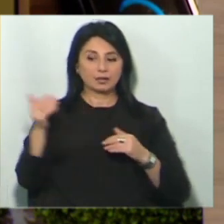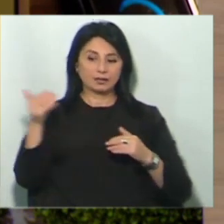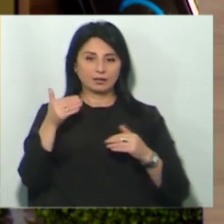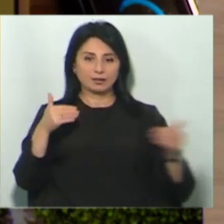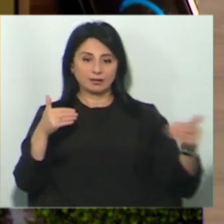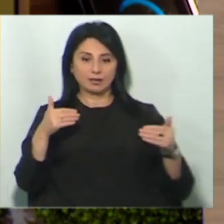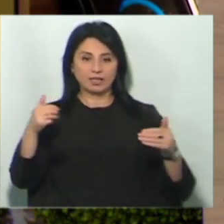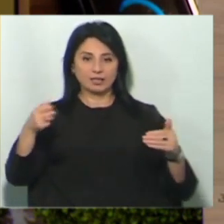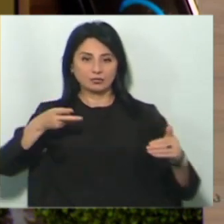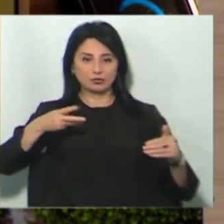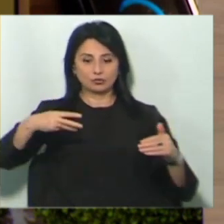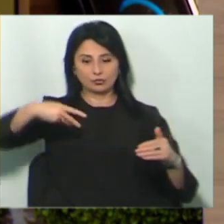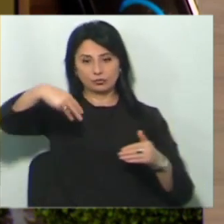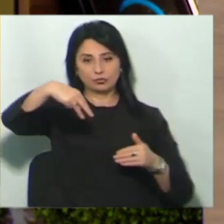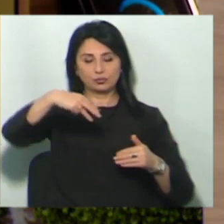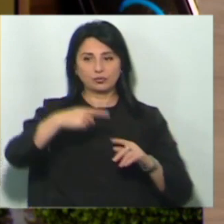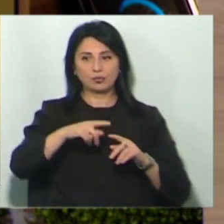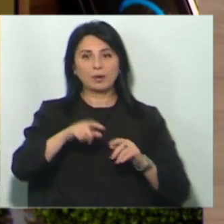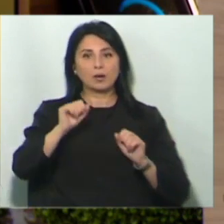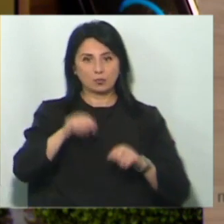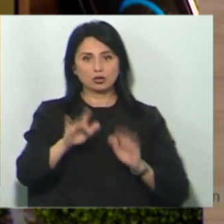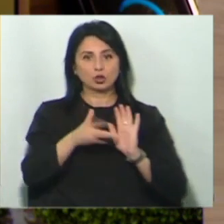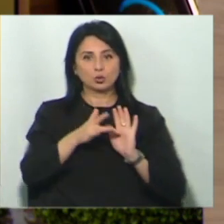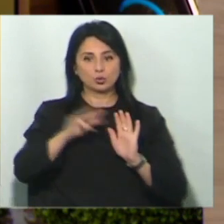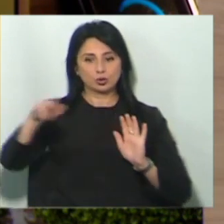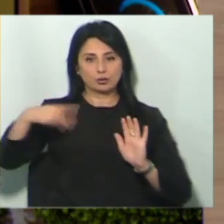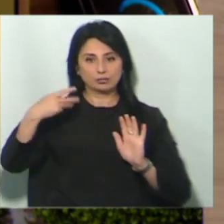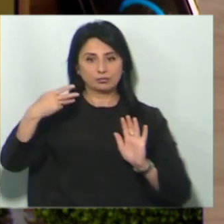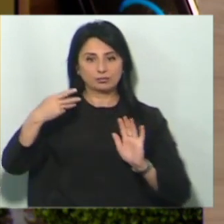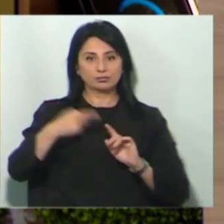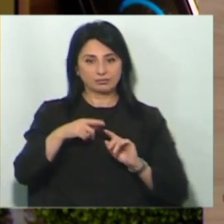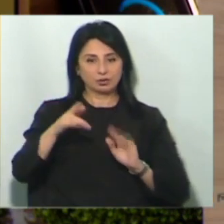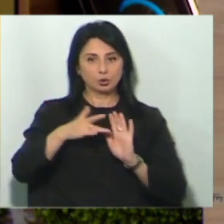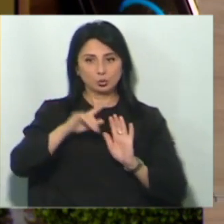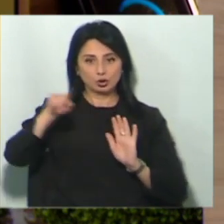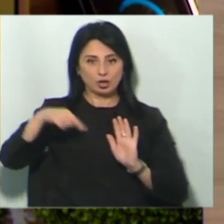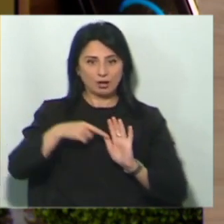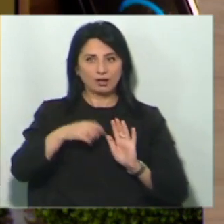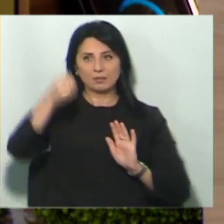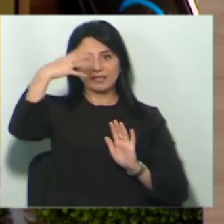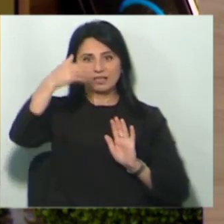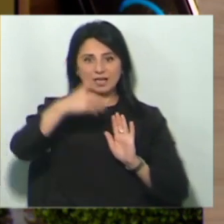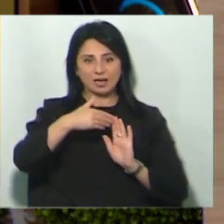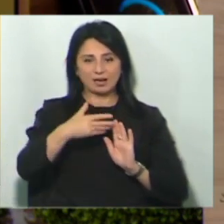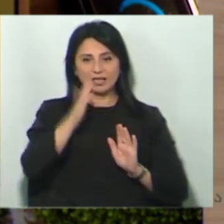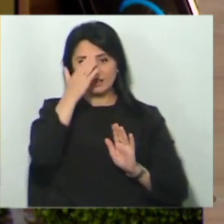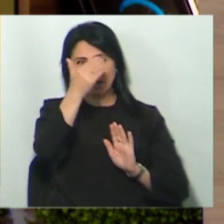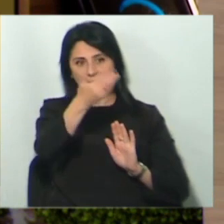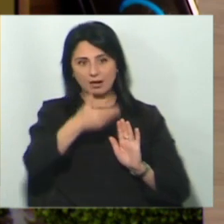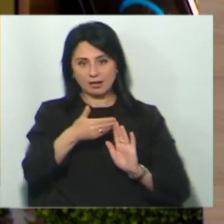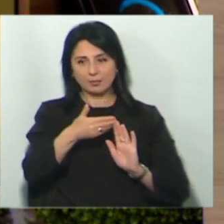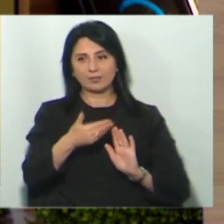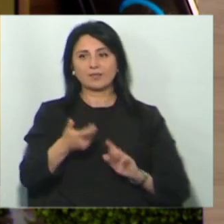სხივები, ეს სხვადასხვა საგნები ირეკლავენ მეტნაკლებად თავიანთი ფიზიკური მდგომარეობიდან გამომდინარე მზის სხივებს, იგივე